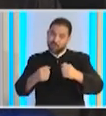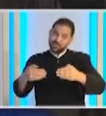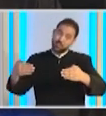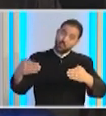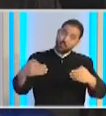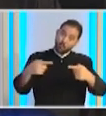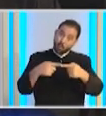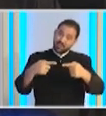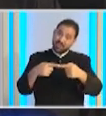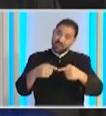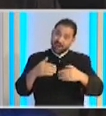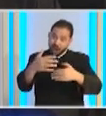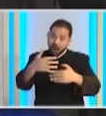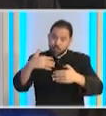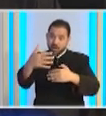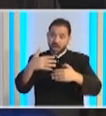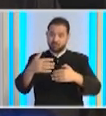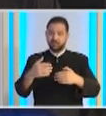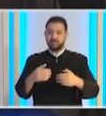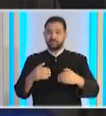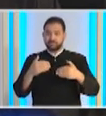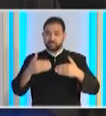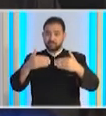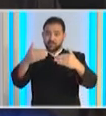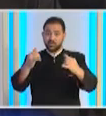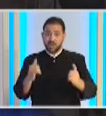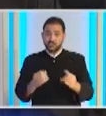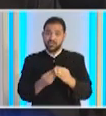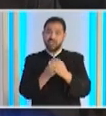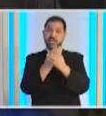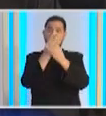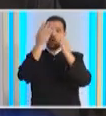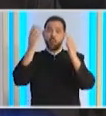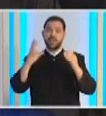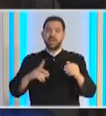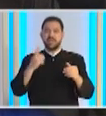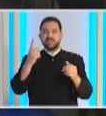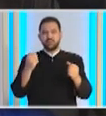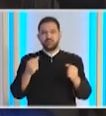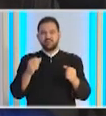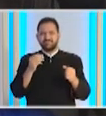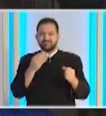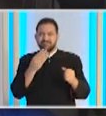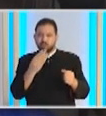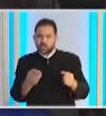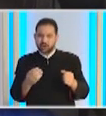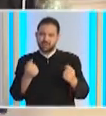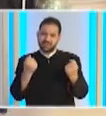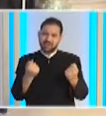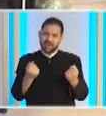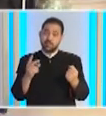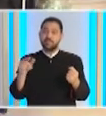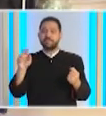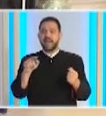curentului. Procesul acesta de înduhovnicire, de înnoire a omului, sigur că este unul uneori dureros, dar el